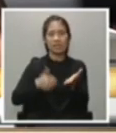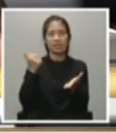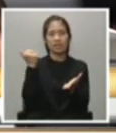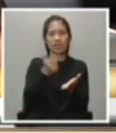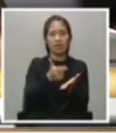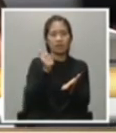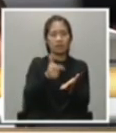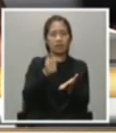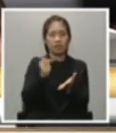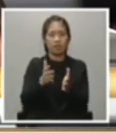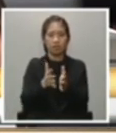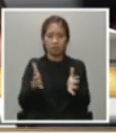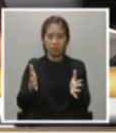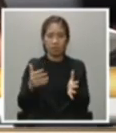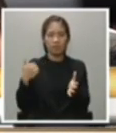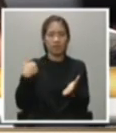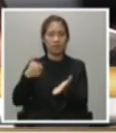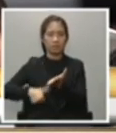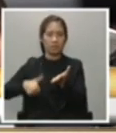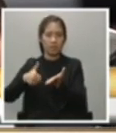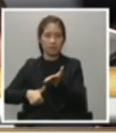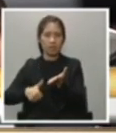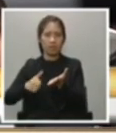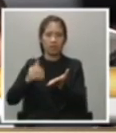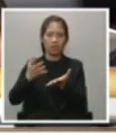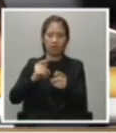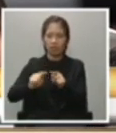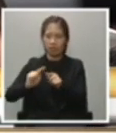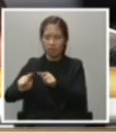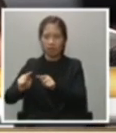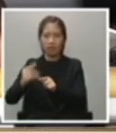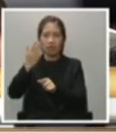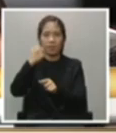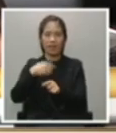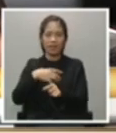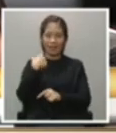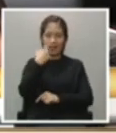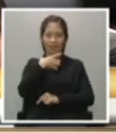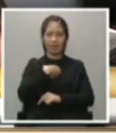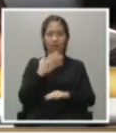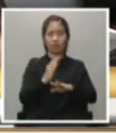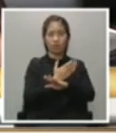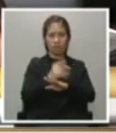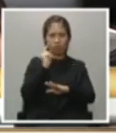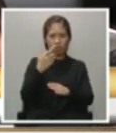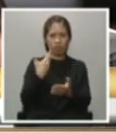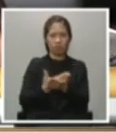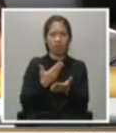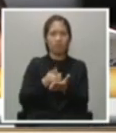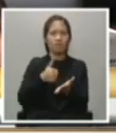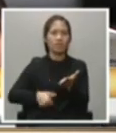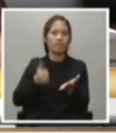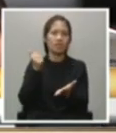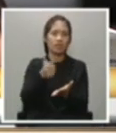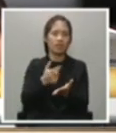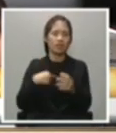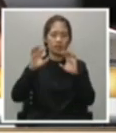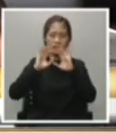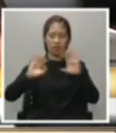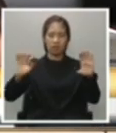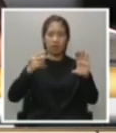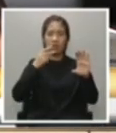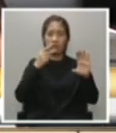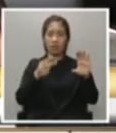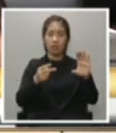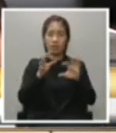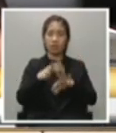พิ่มภาษีศุลกากรบ้างเพื่อทำการประกอบธุรกิจรัฐบาลไม่ได้เห็นความส